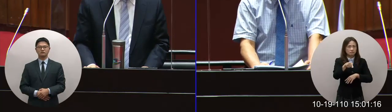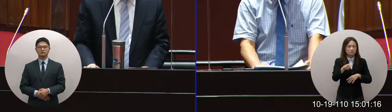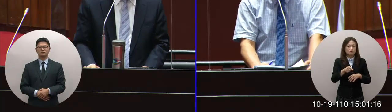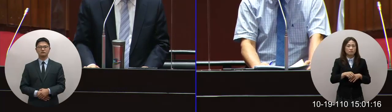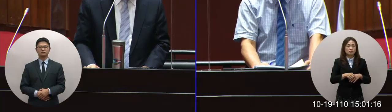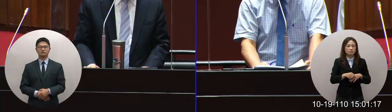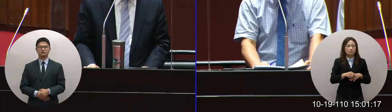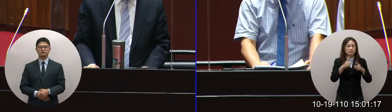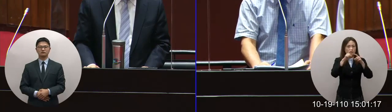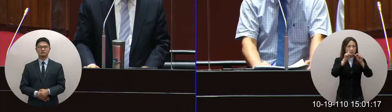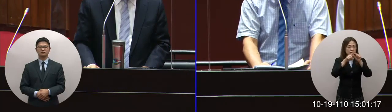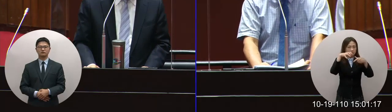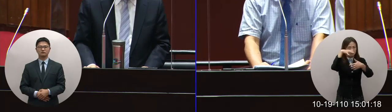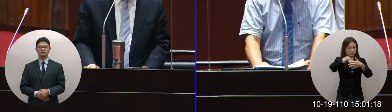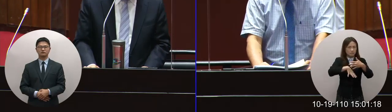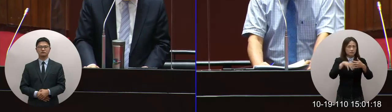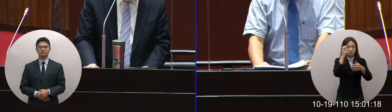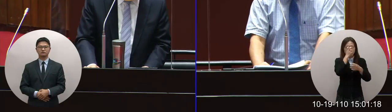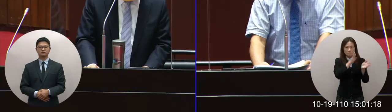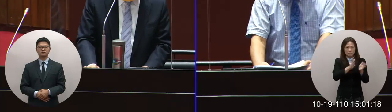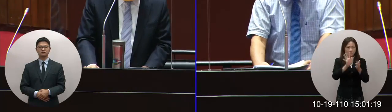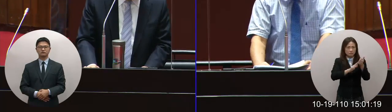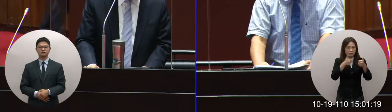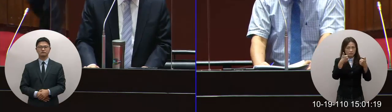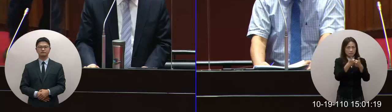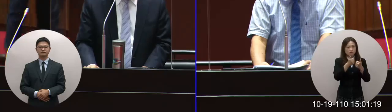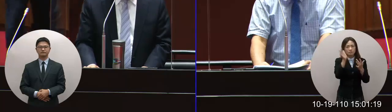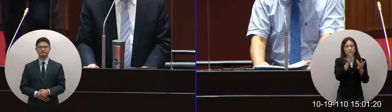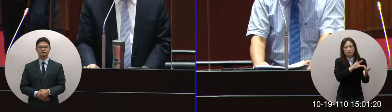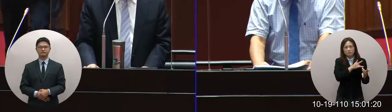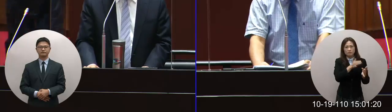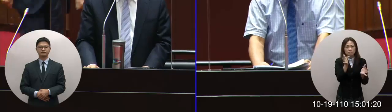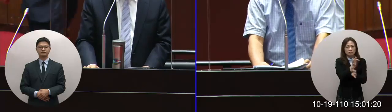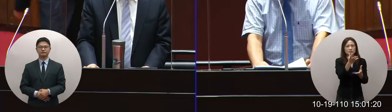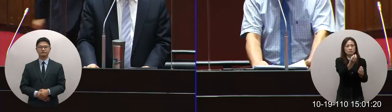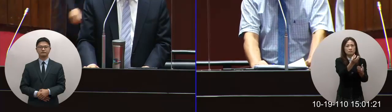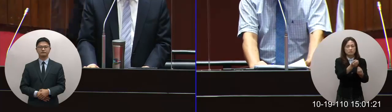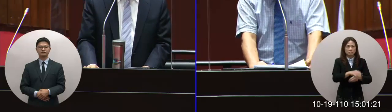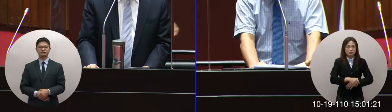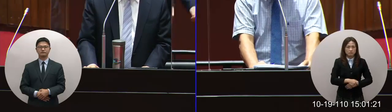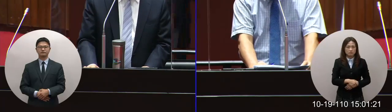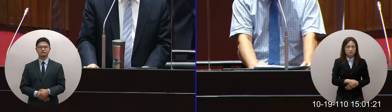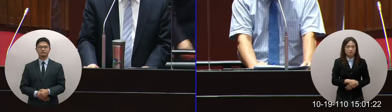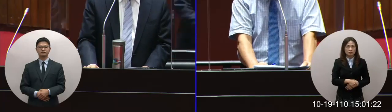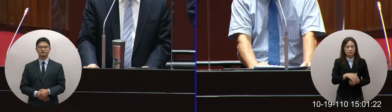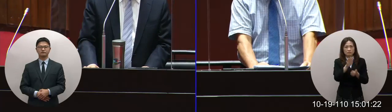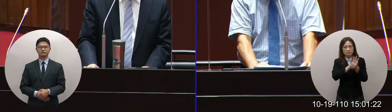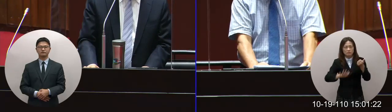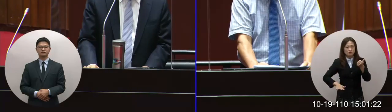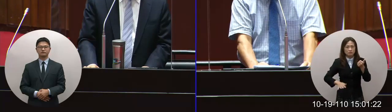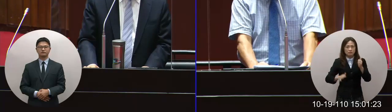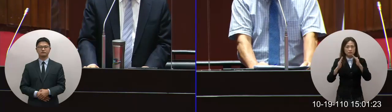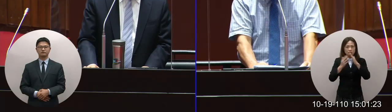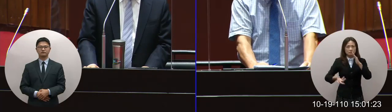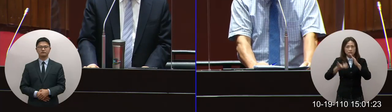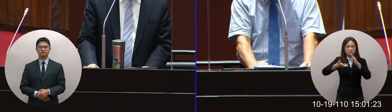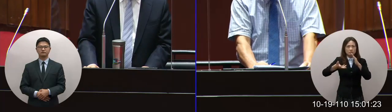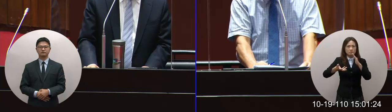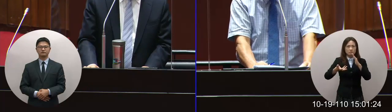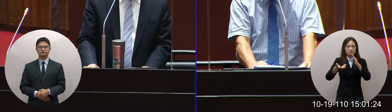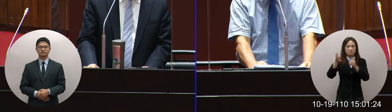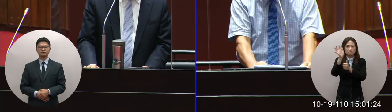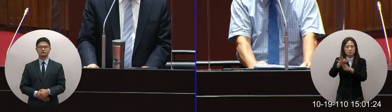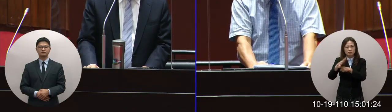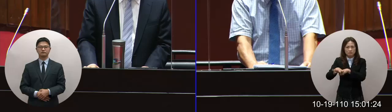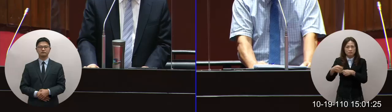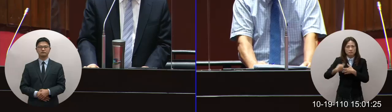委员会，以至于啊疏于维护哦，是死伤众多的主因之一啦。那问题